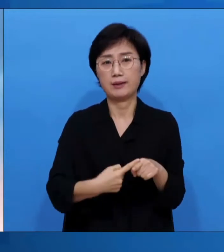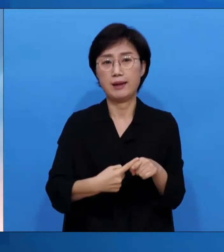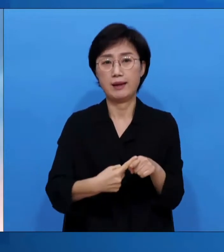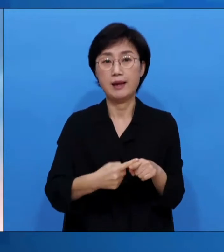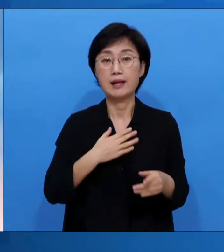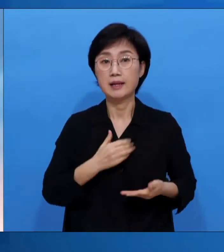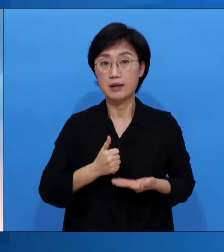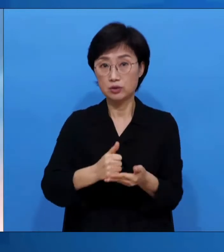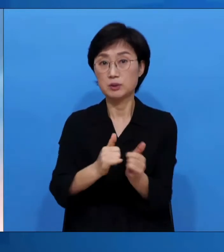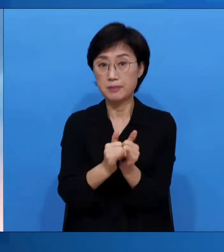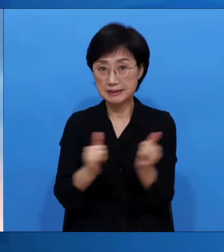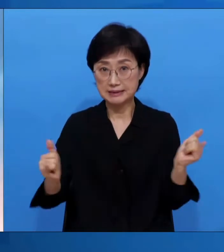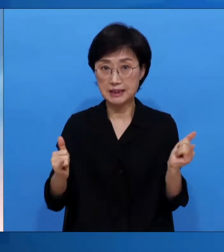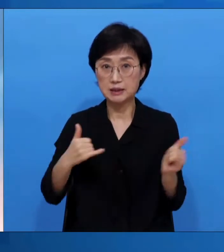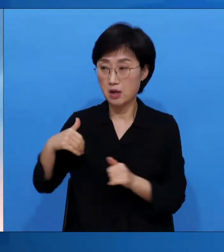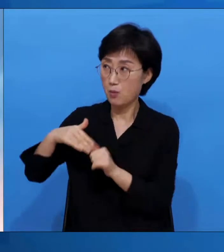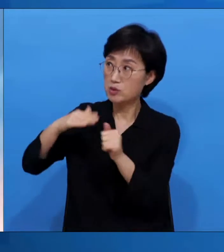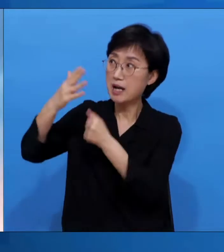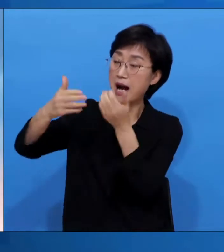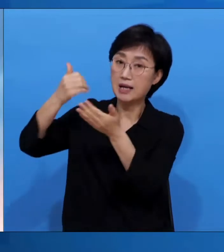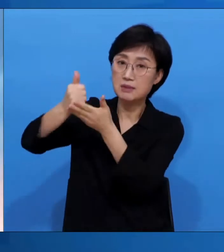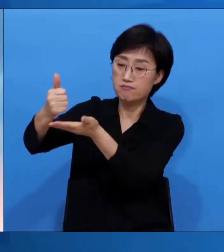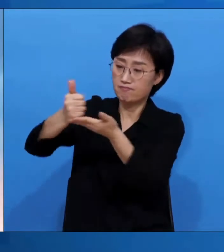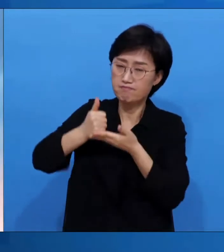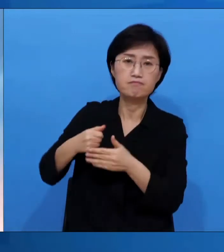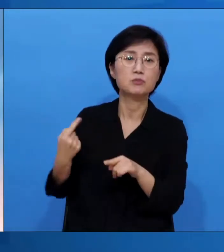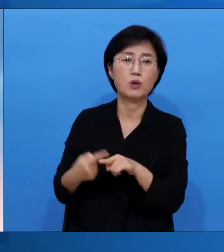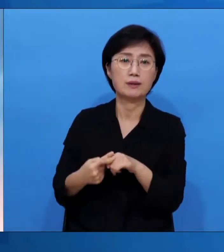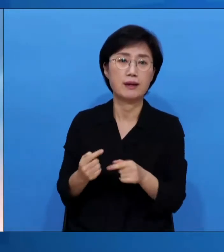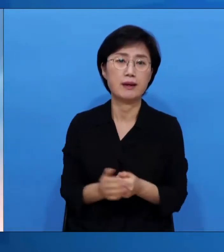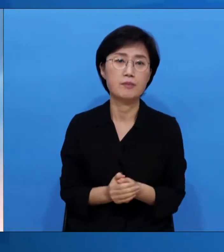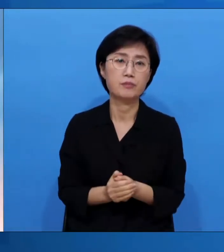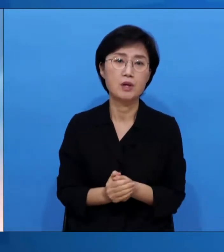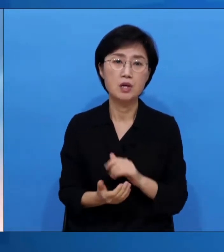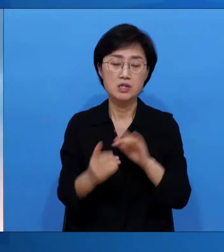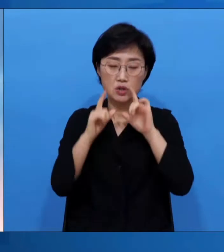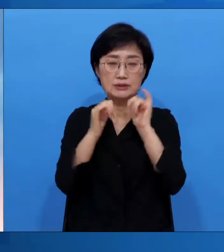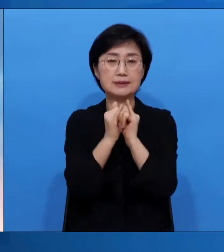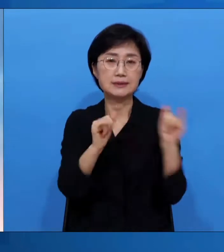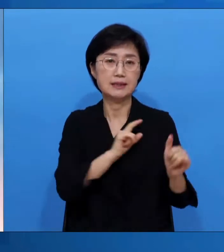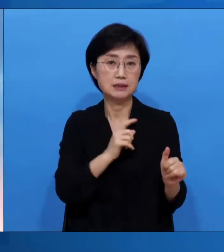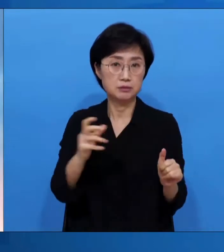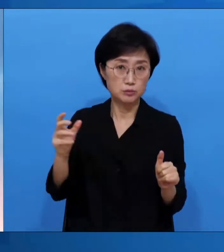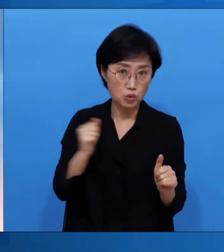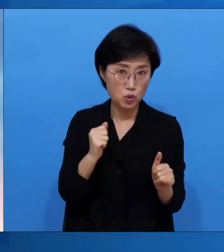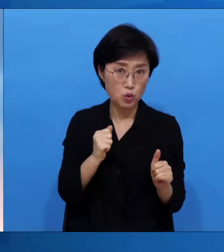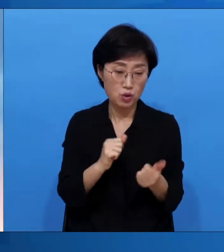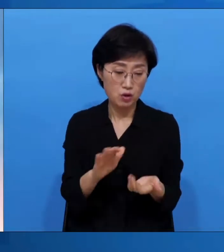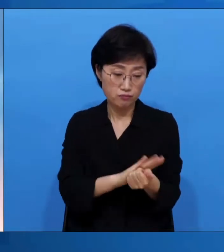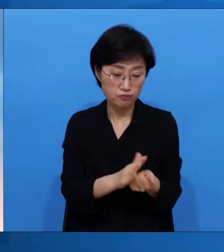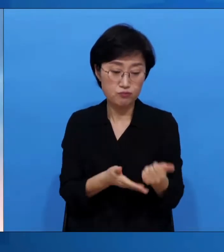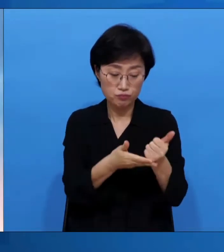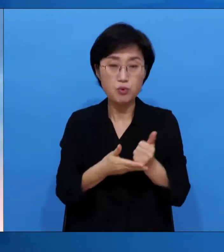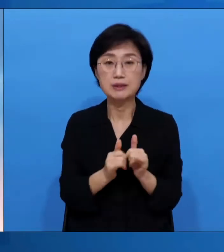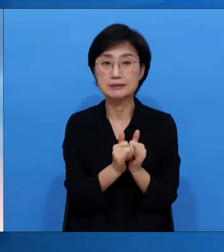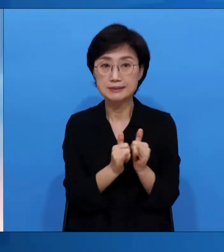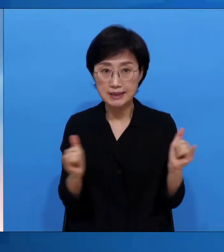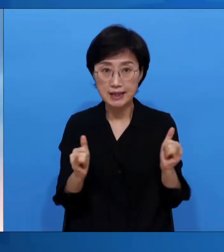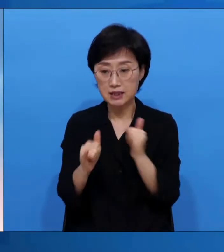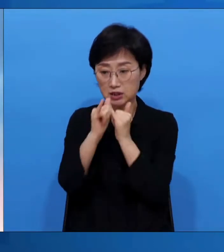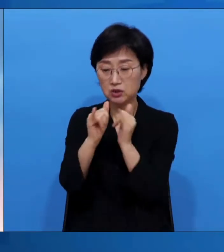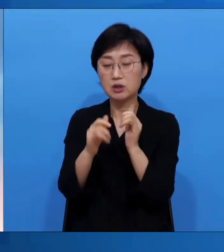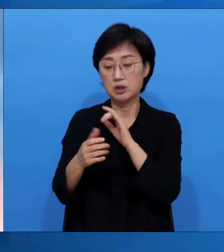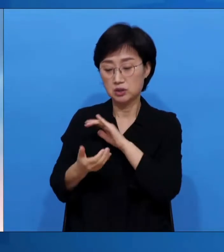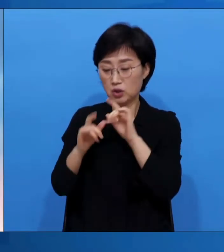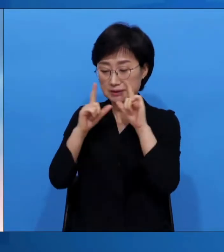나를 영접하는 자는 나를 보내신 이를 영접하는 것이니라. 선지자의 이름으로 선지자를 영접하는 자는 선지자의 상을